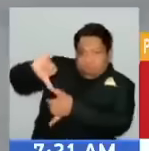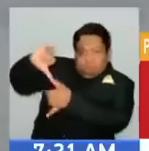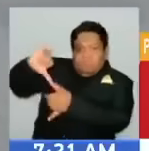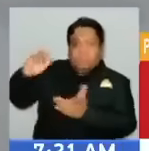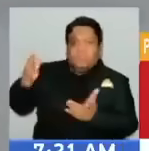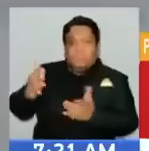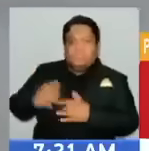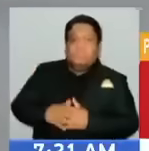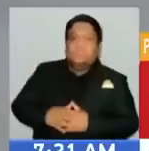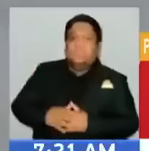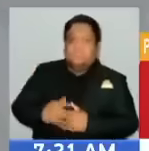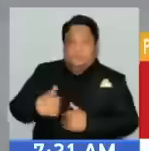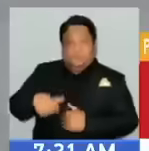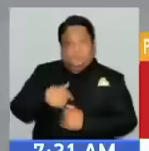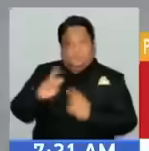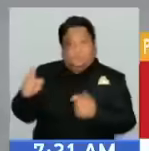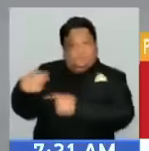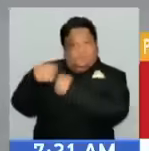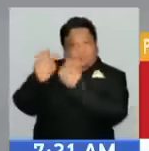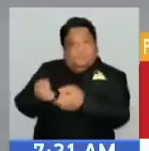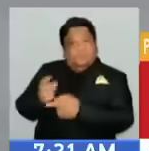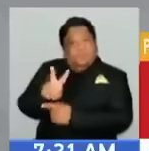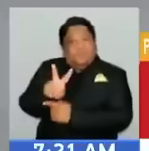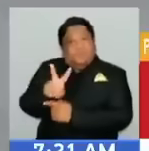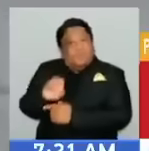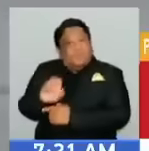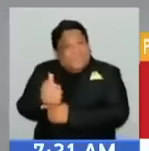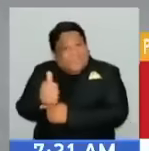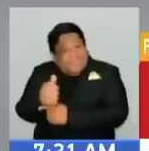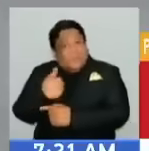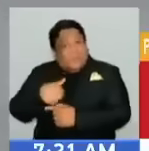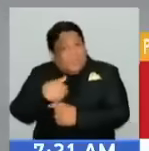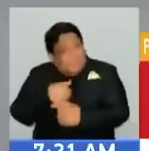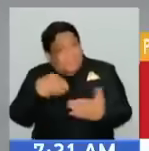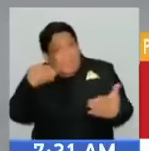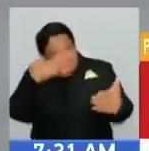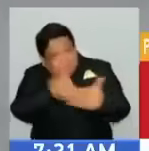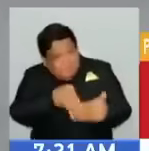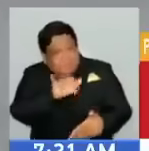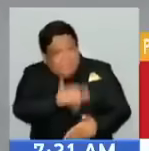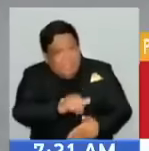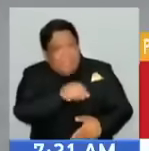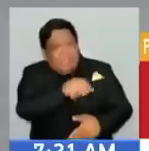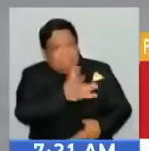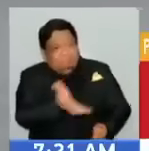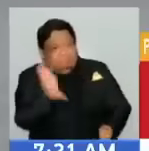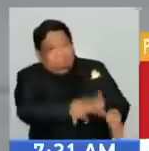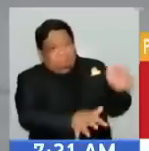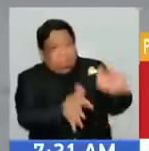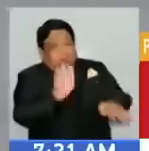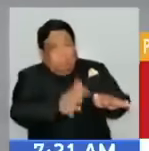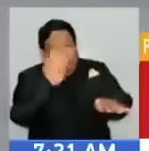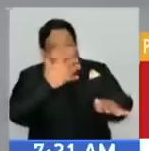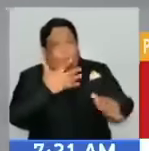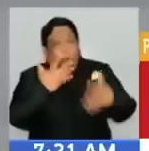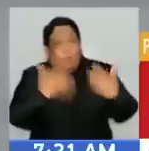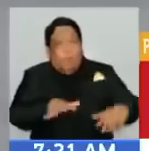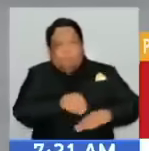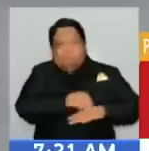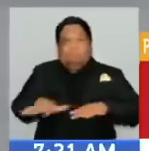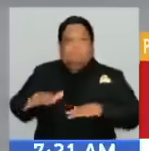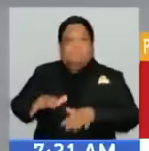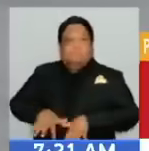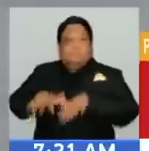noong 2010, sumalaban na po kami sa reclamation kasi ayaw po namin bumaha ang lugar namin. Okay? Mm-hmm. Kasi po